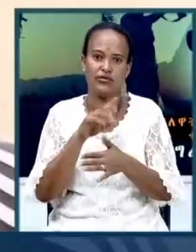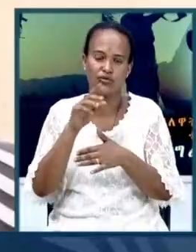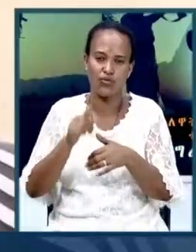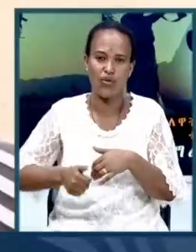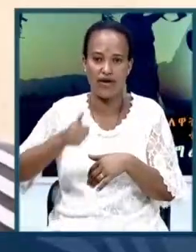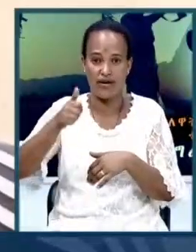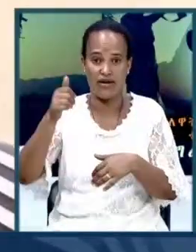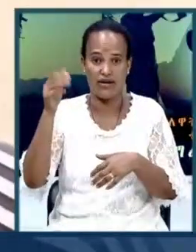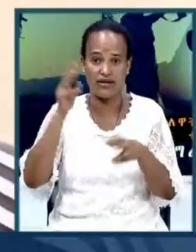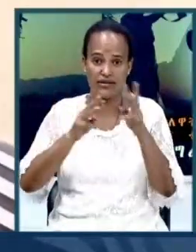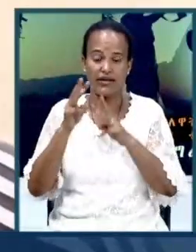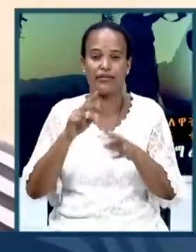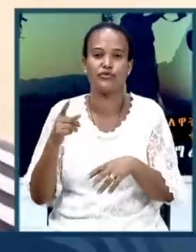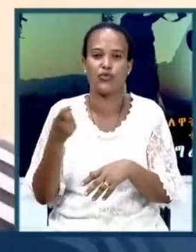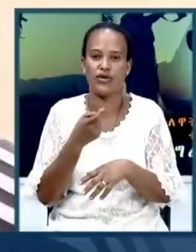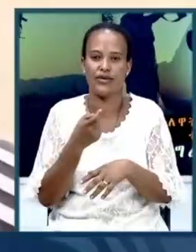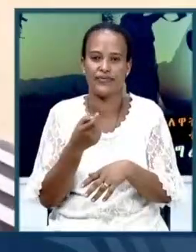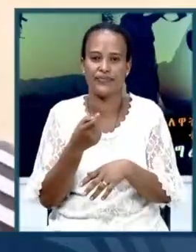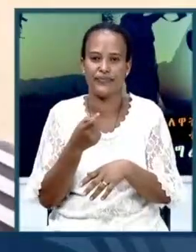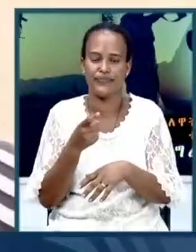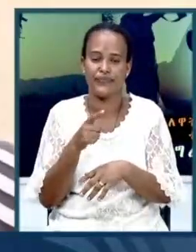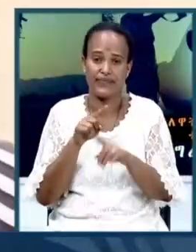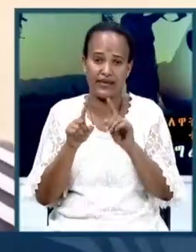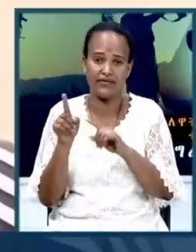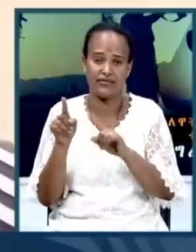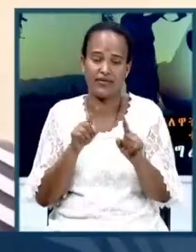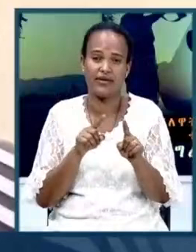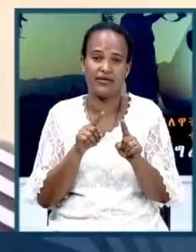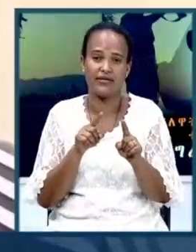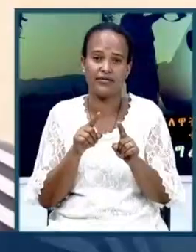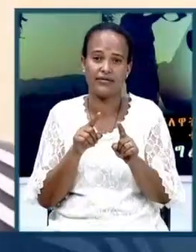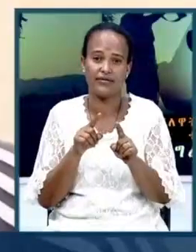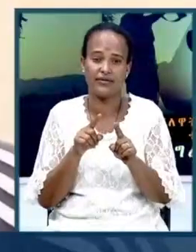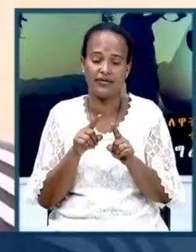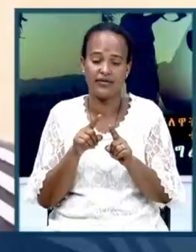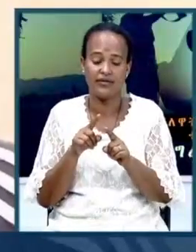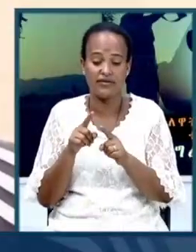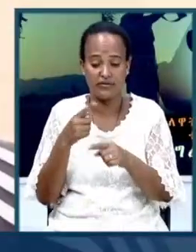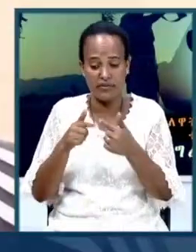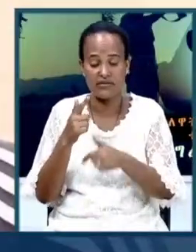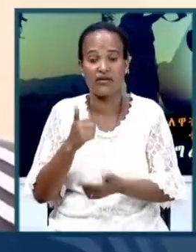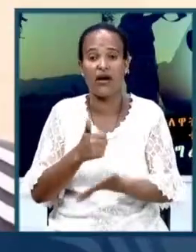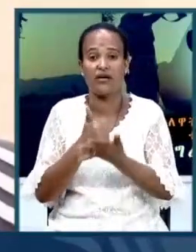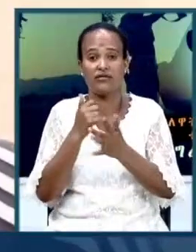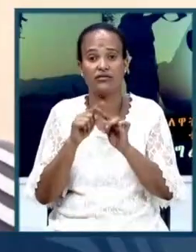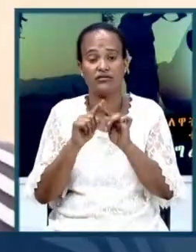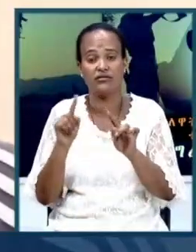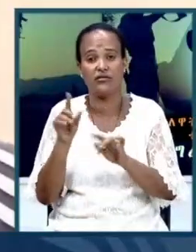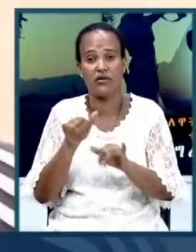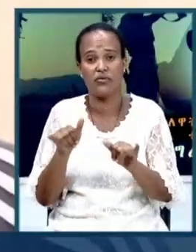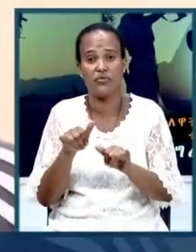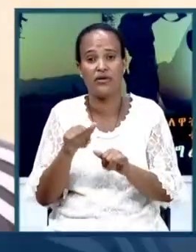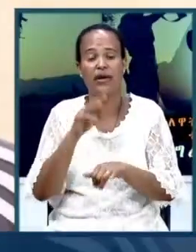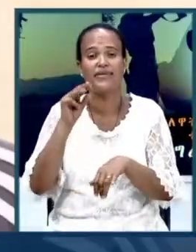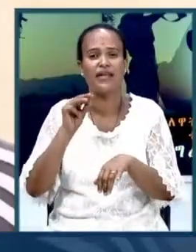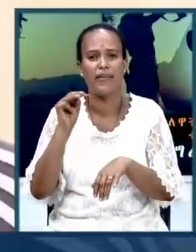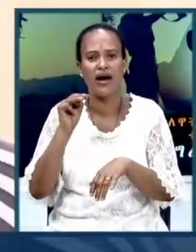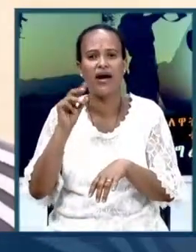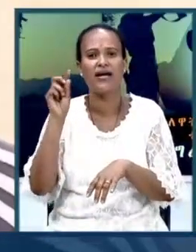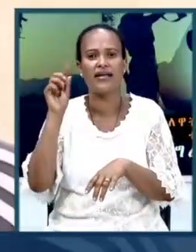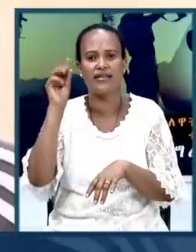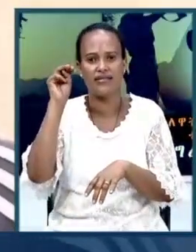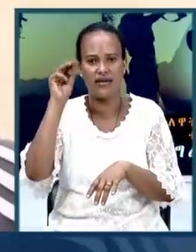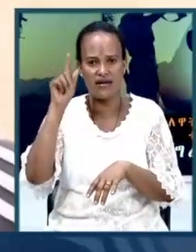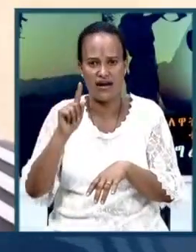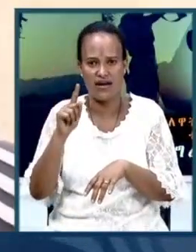ዓብዪ ፀገም ኮይኑ እኒኦ ግን ድማ ዝመፅሓ ገዛት ግን ያው ናብ ጣብያ ናብ ቀጠና እናውረድና